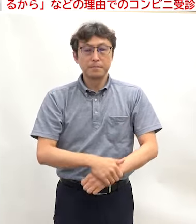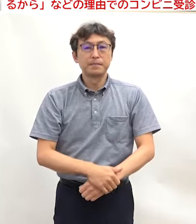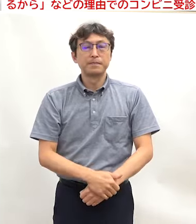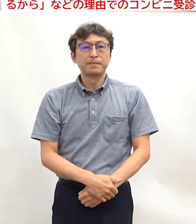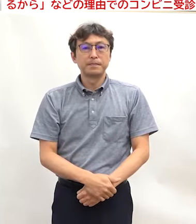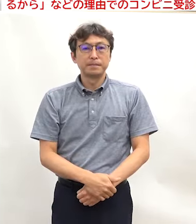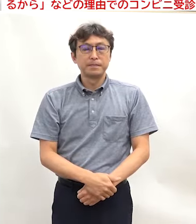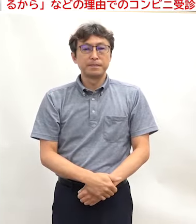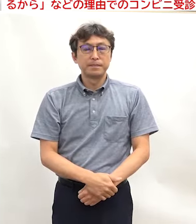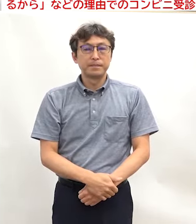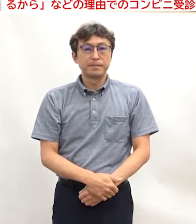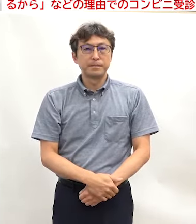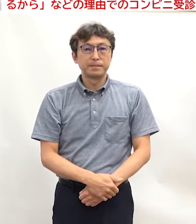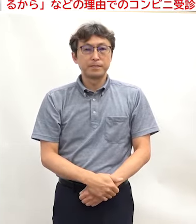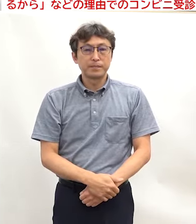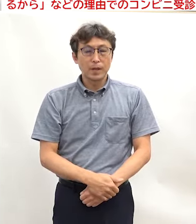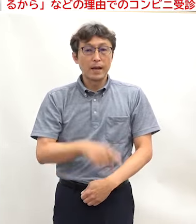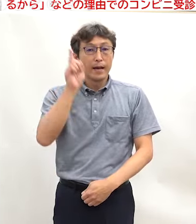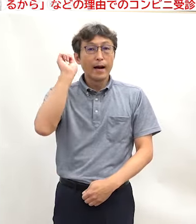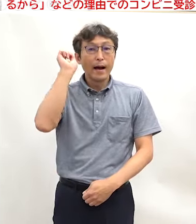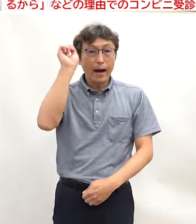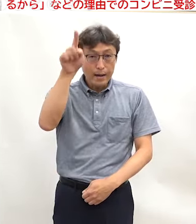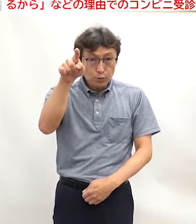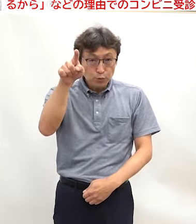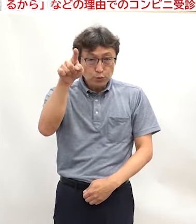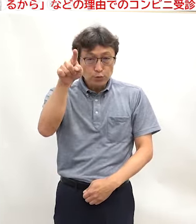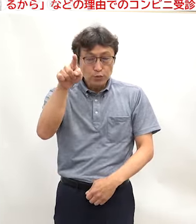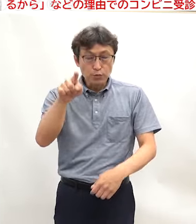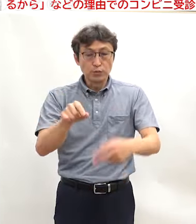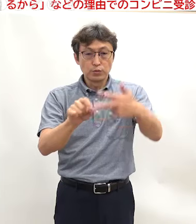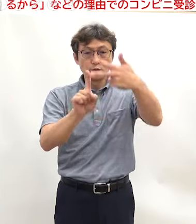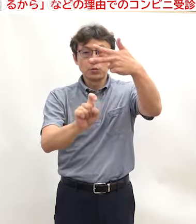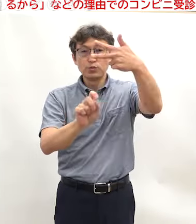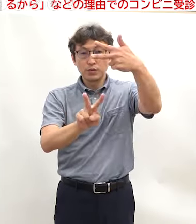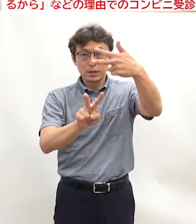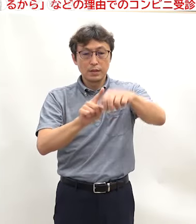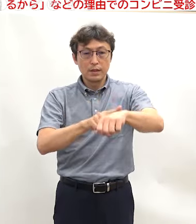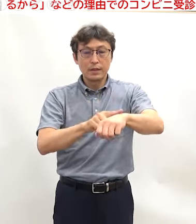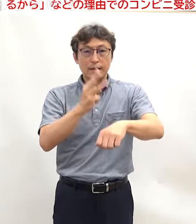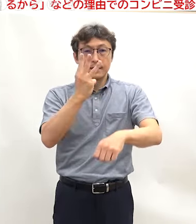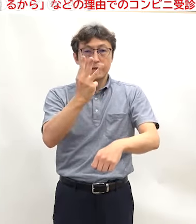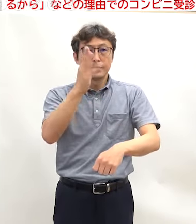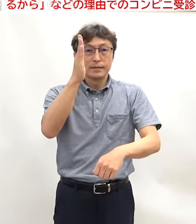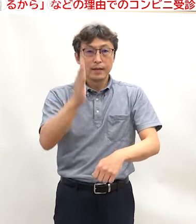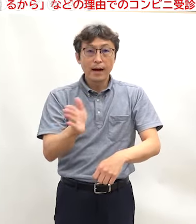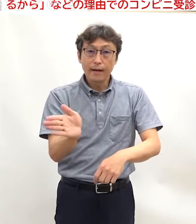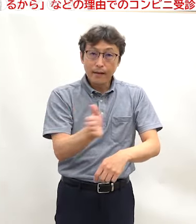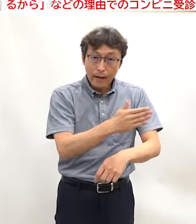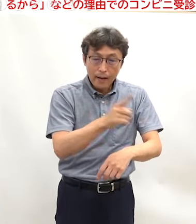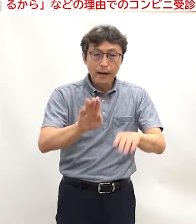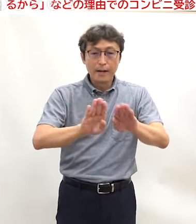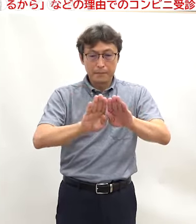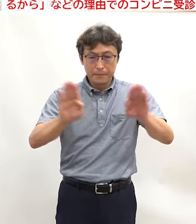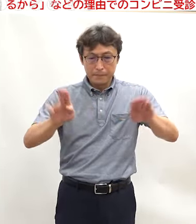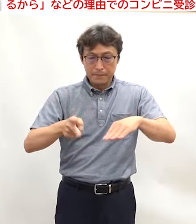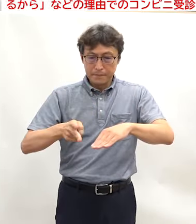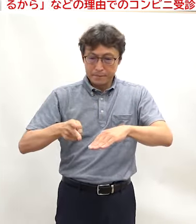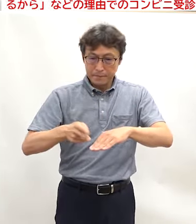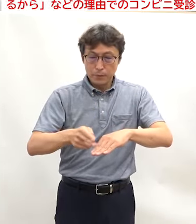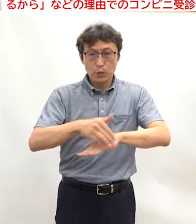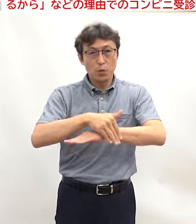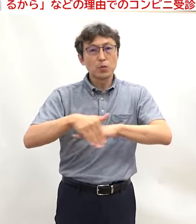この開設に先立ってですね、明日、12日の3時半から、開設セレモニーを行います。私